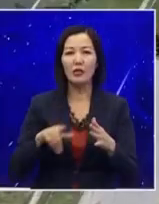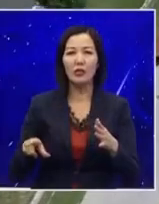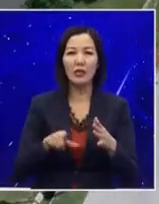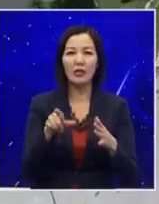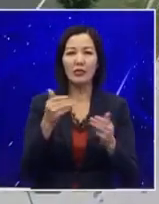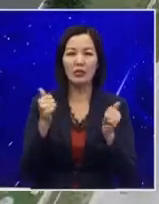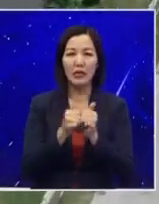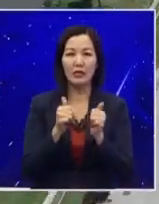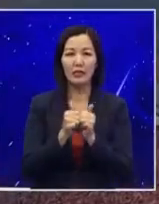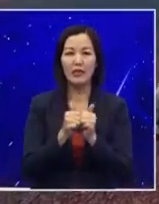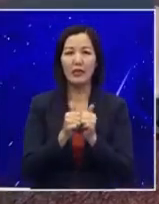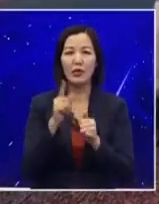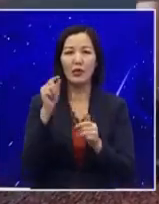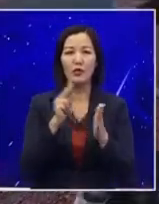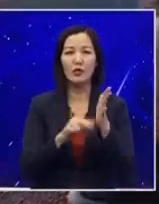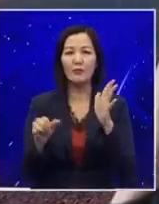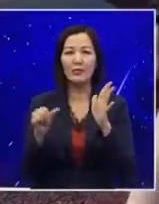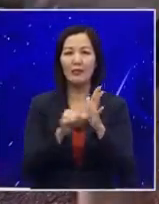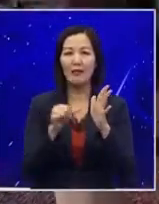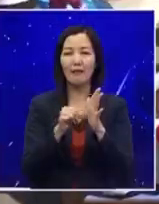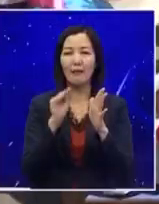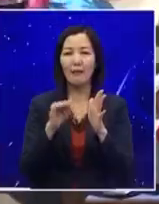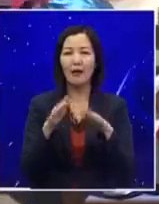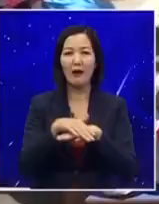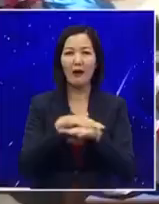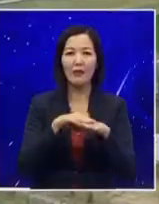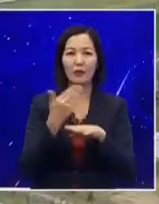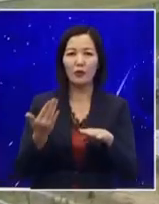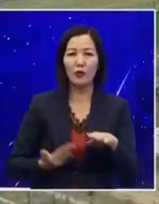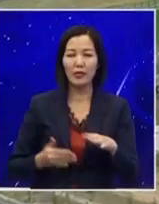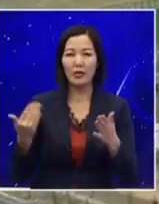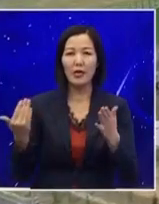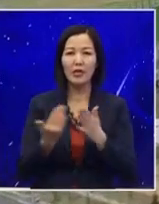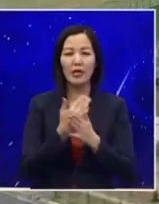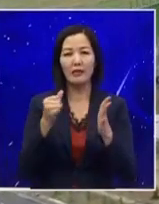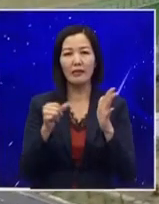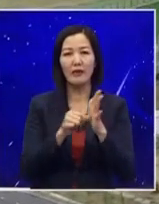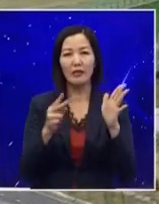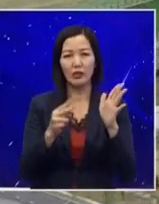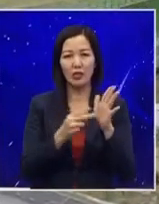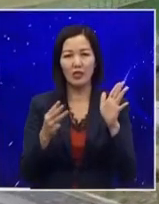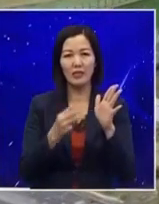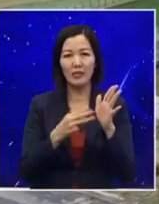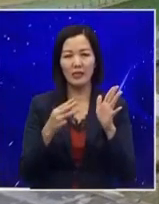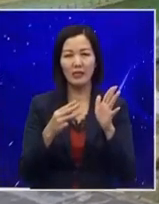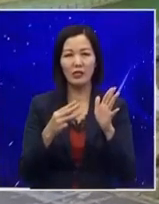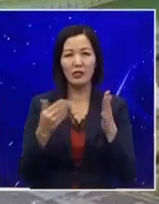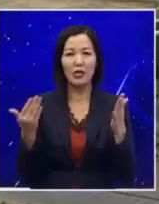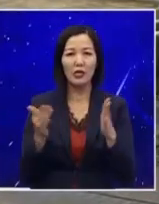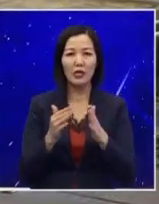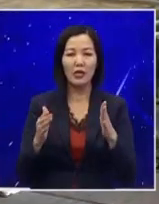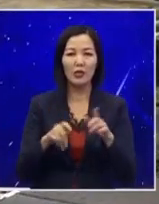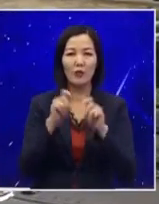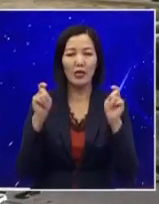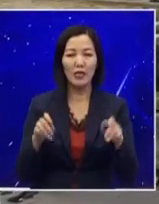бүгінде 176 мың адам шадыман өмір кешіп жатыр. Жаңадан 6-шы, 7-шы, 8-шы шағын аудан бой көтерді.